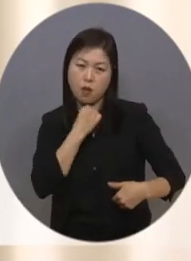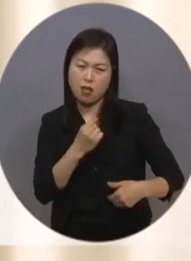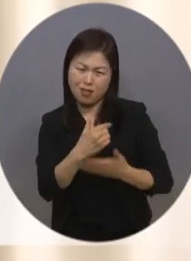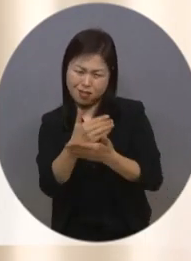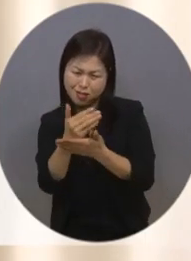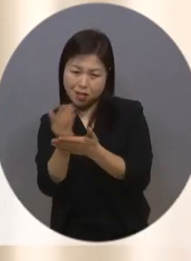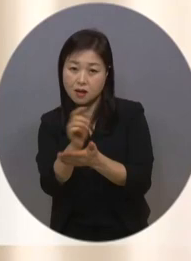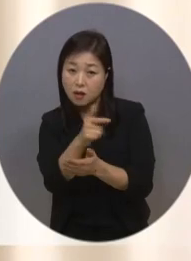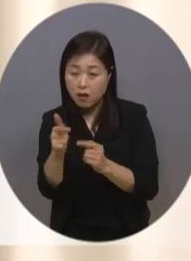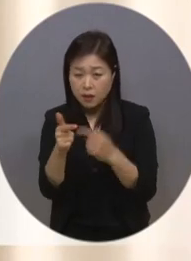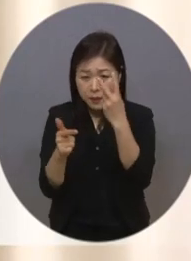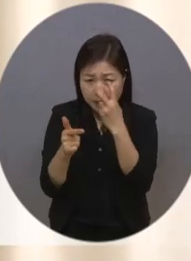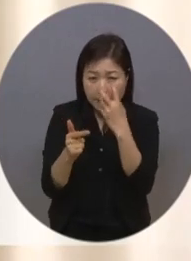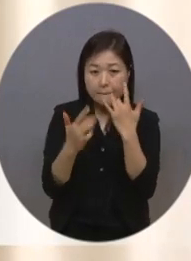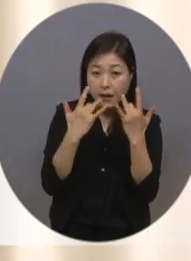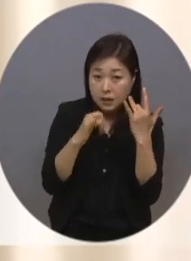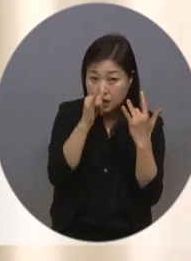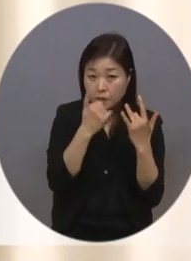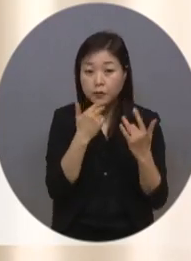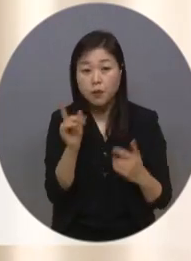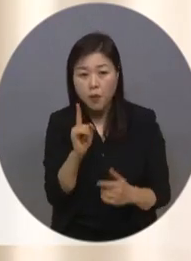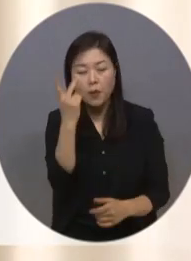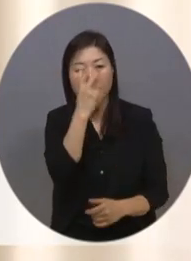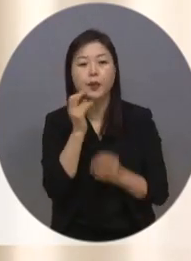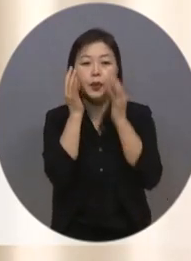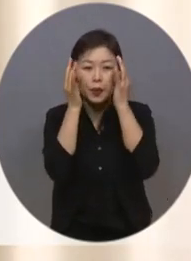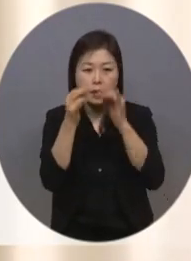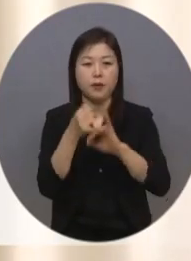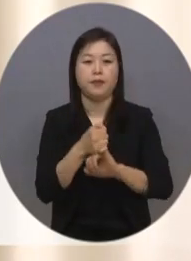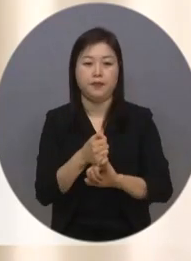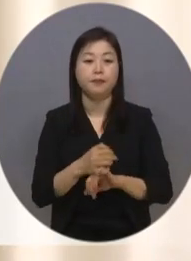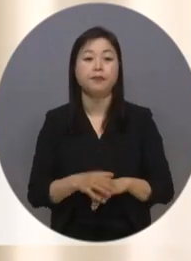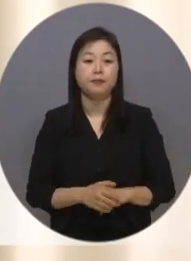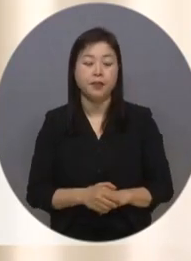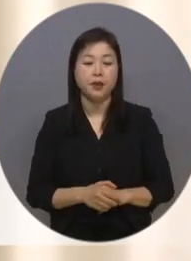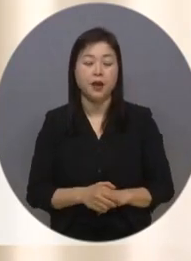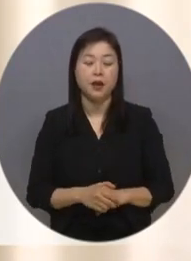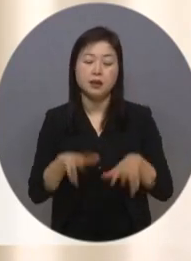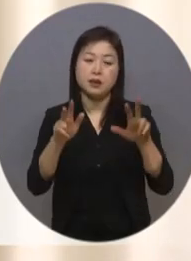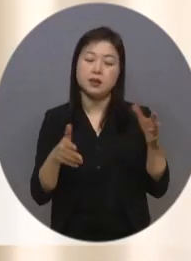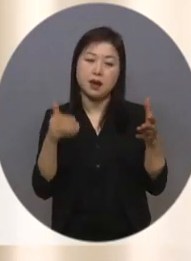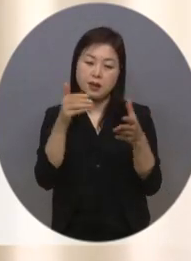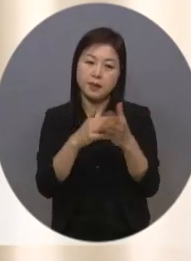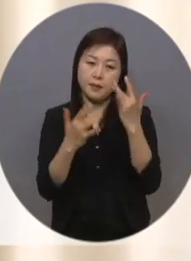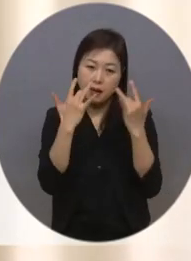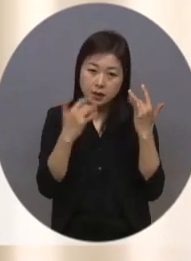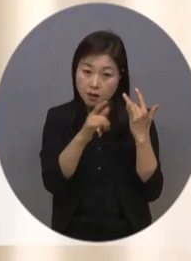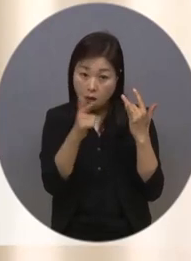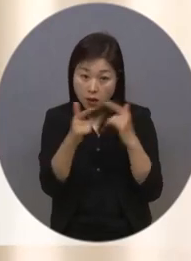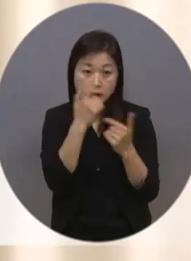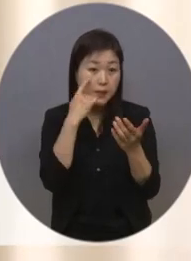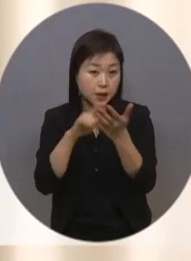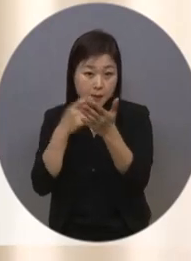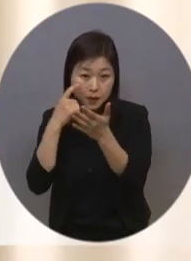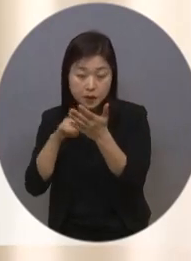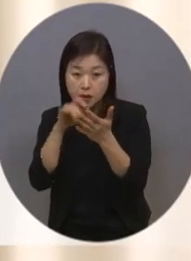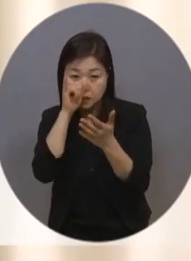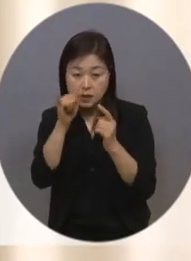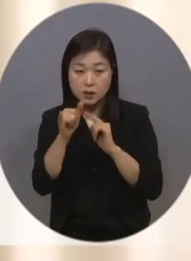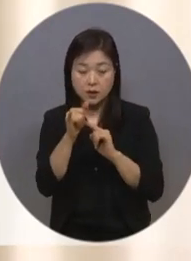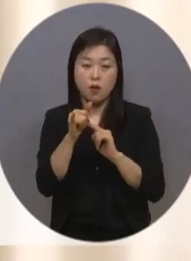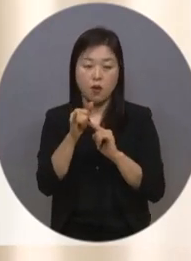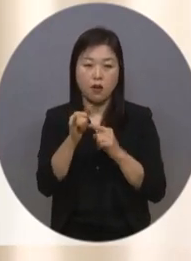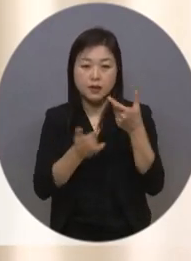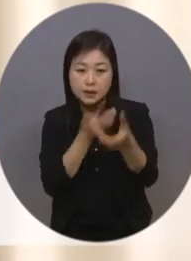못한 부분들은 없는지 살펴보기 위해 노력했습니다. 그간 소외되었던 사각지대를 발굴하고 공급자의